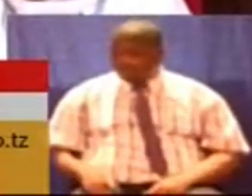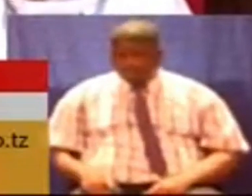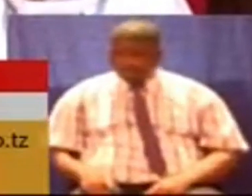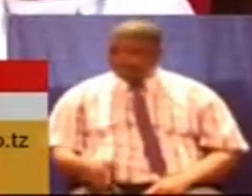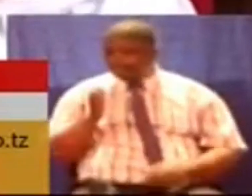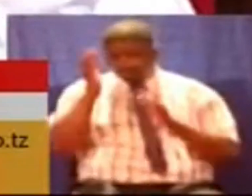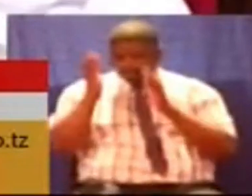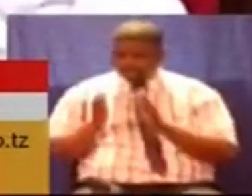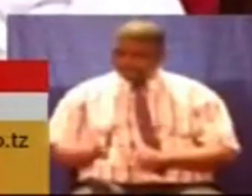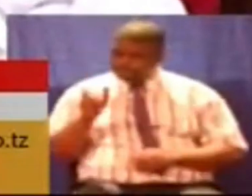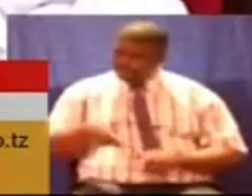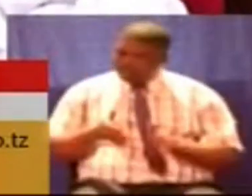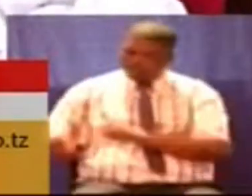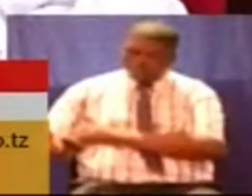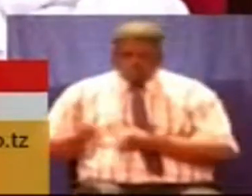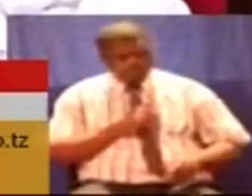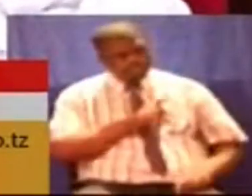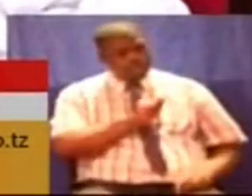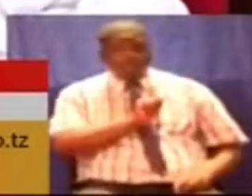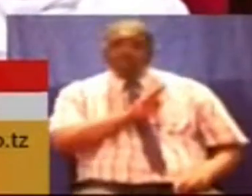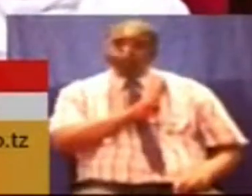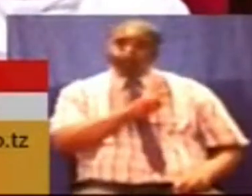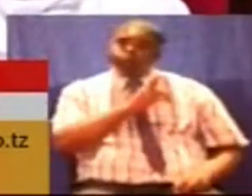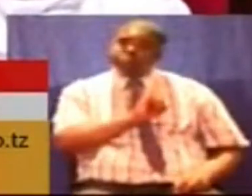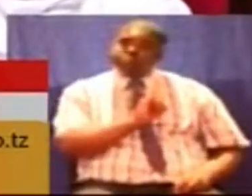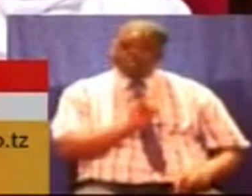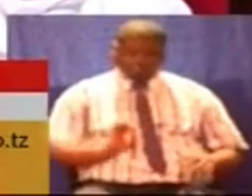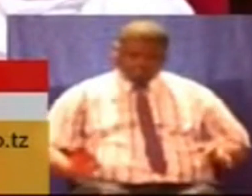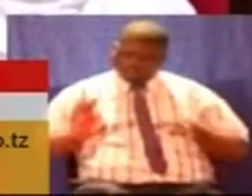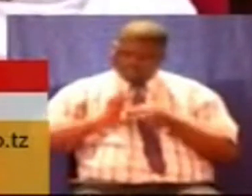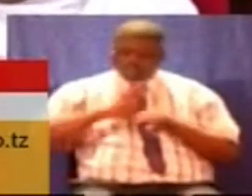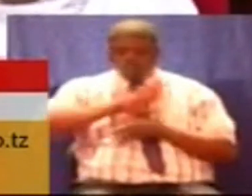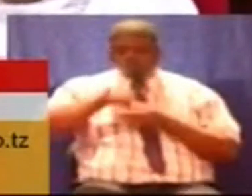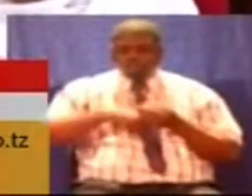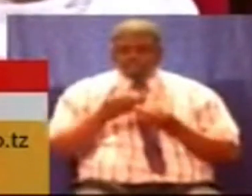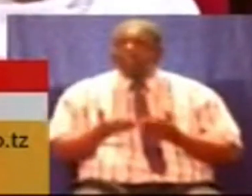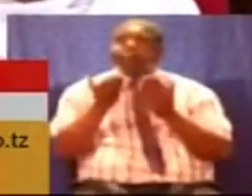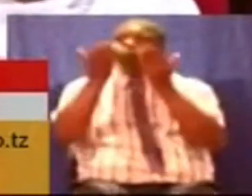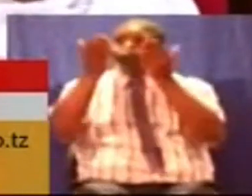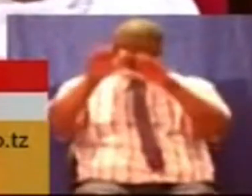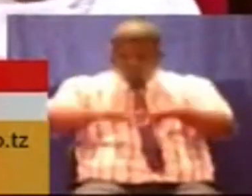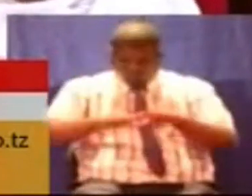Mpango, Mheshimiwa Kabudi na wote mlioshirikiana katika hili, Mwenyezi Mungu awabariki sana.